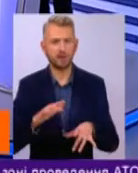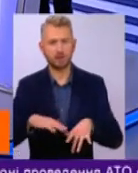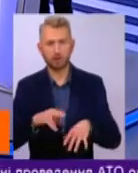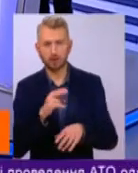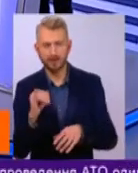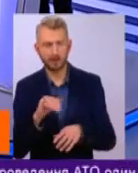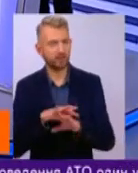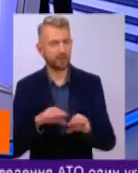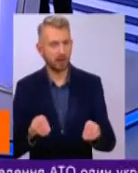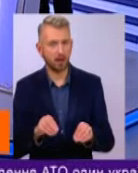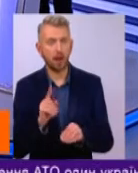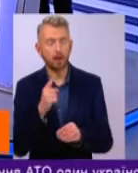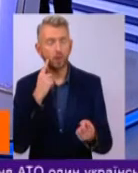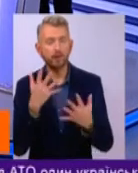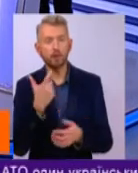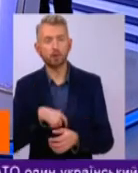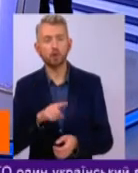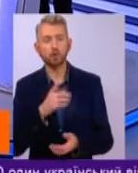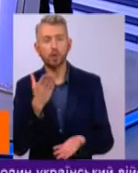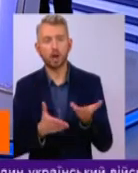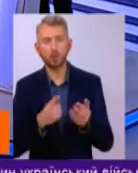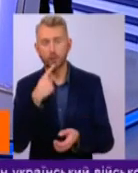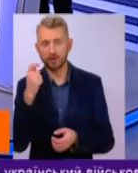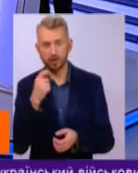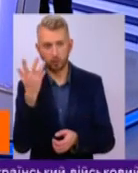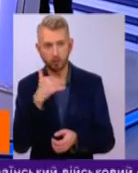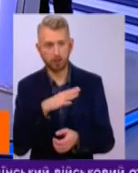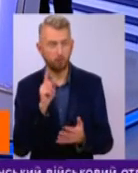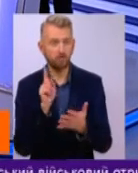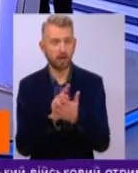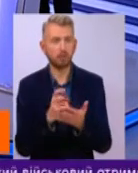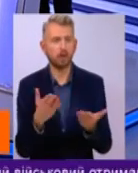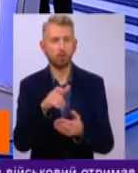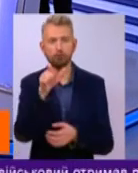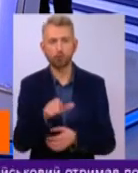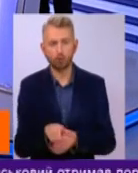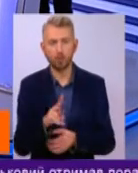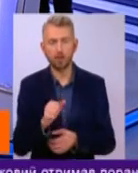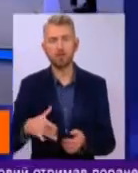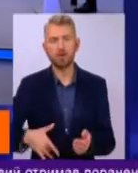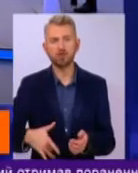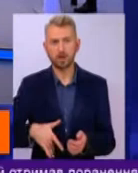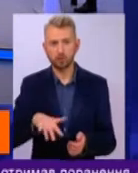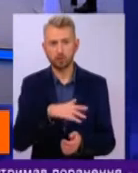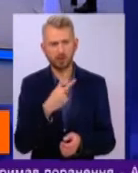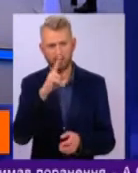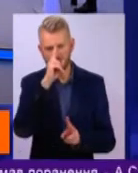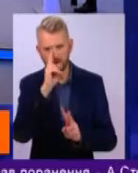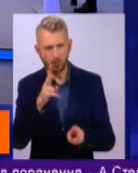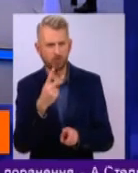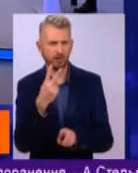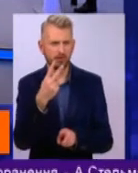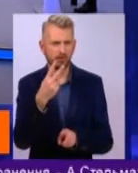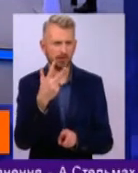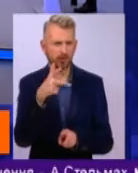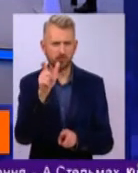І все. А уявіть собі, що якщо в неділю, от коли був напад на якусь там особу на Печерську, двоє невідомих чи троє там розстріляли